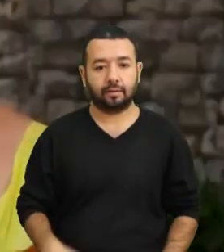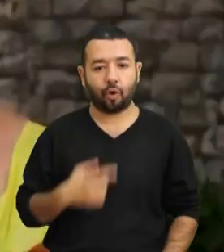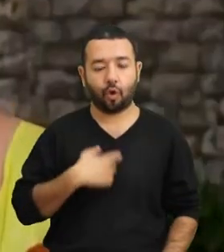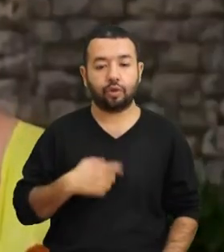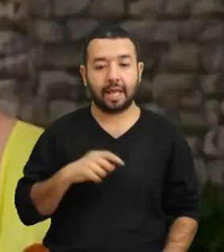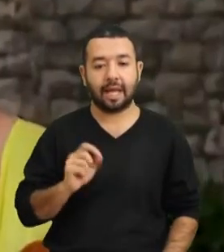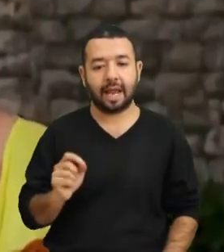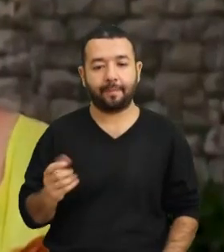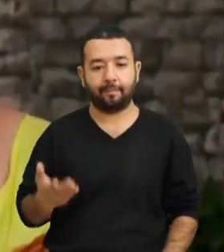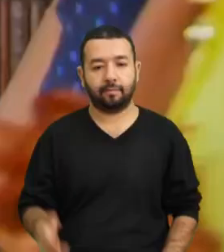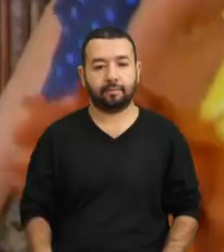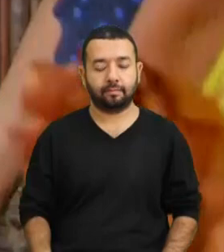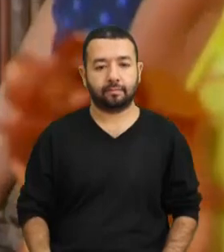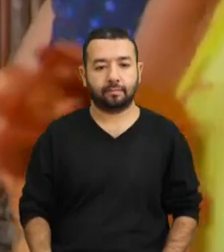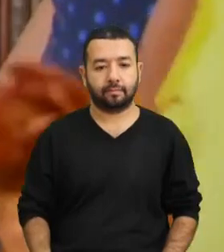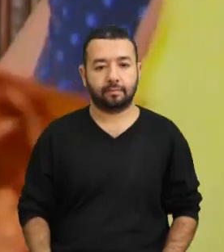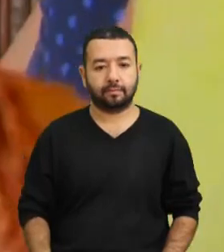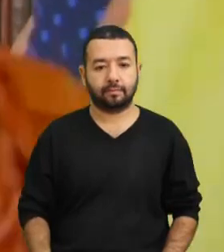Özel kalemi efendim.